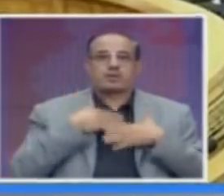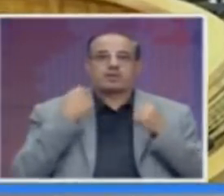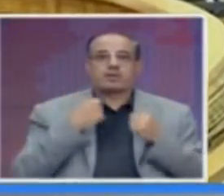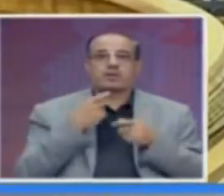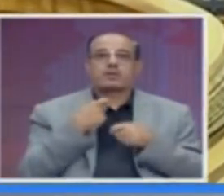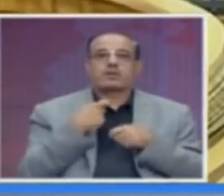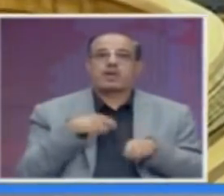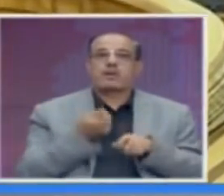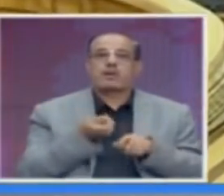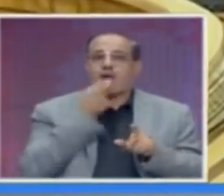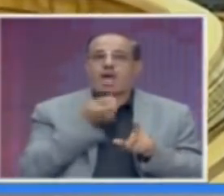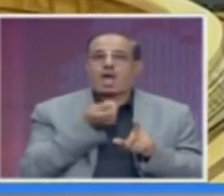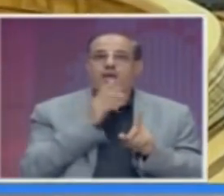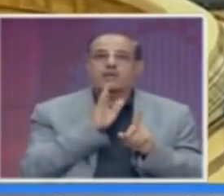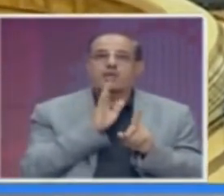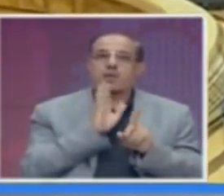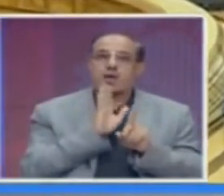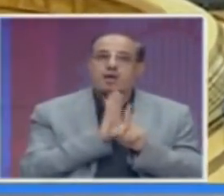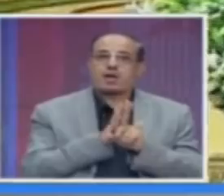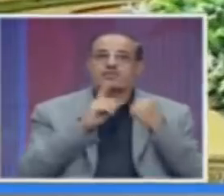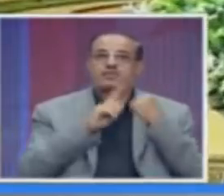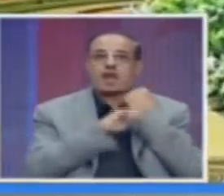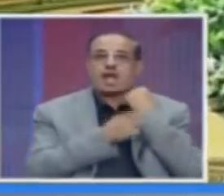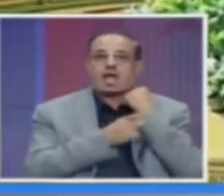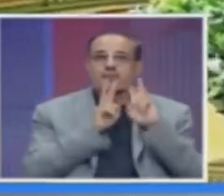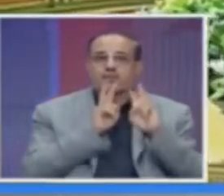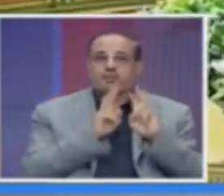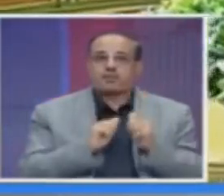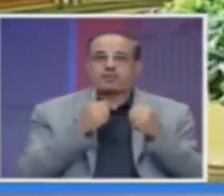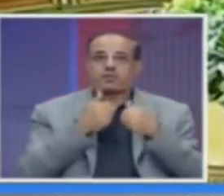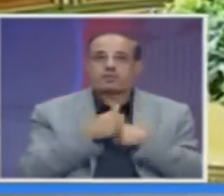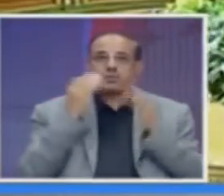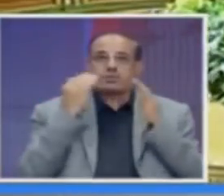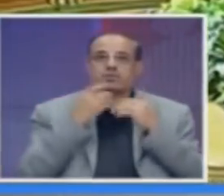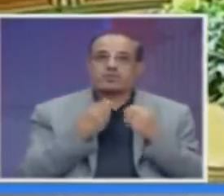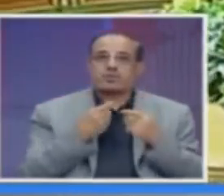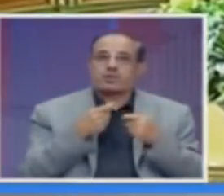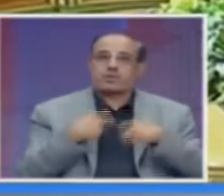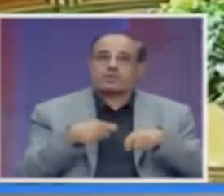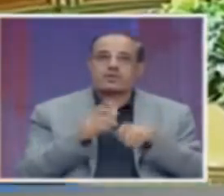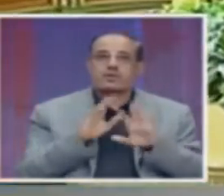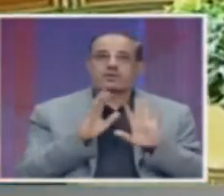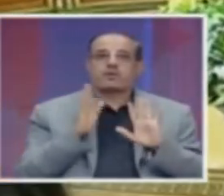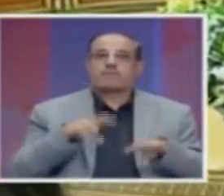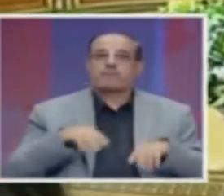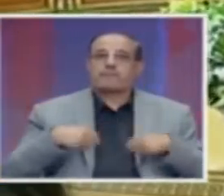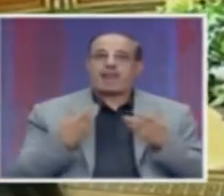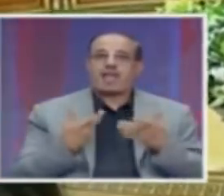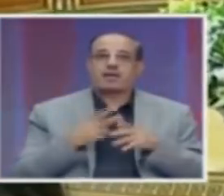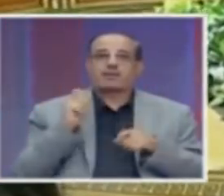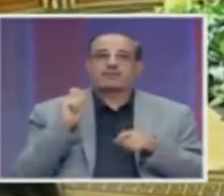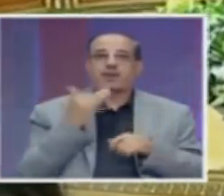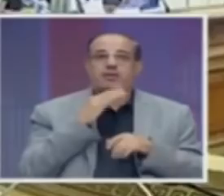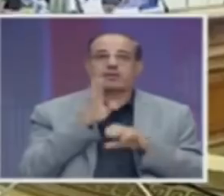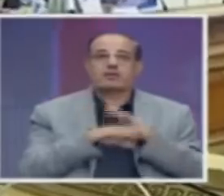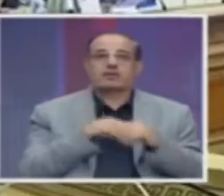كلف مدبولي وزيرة الصحة بتجهيز جميع وسائل تنظيم الأسرة للسيدات وتوفيرها بصورة مستدامة بالمجان، كما وجه